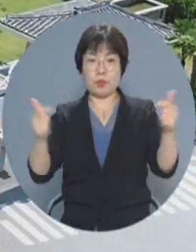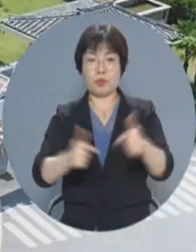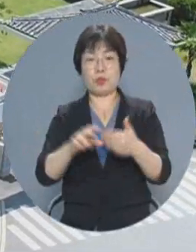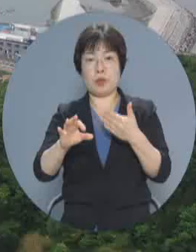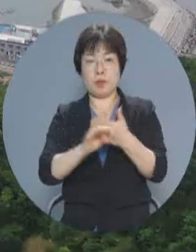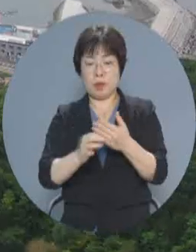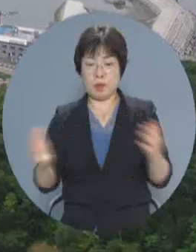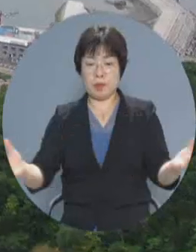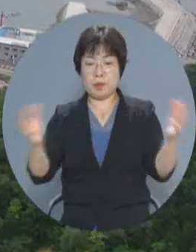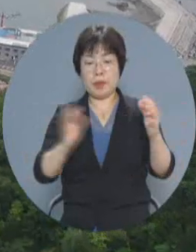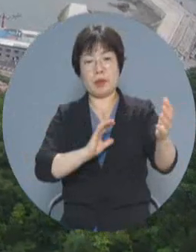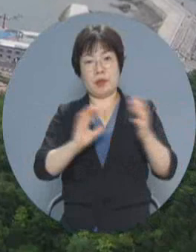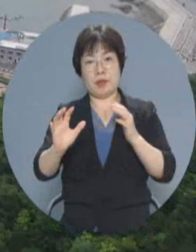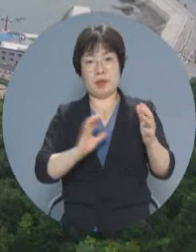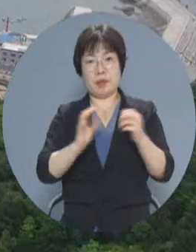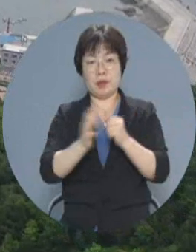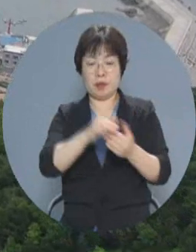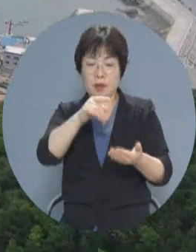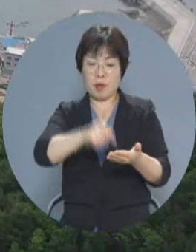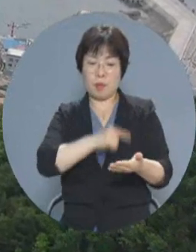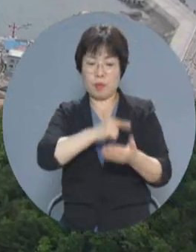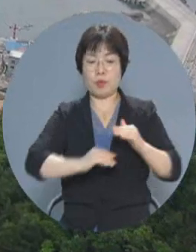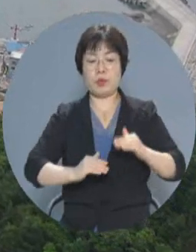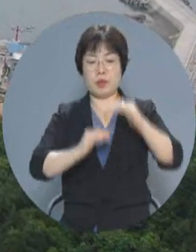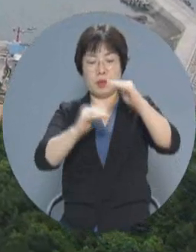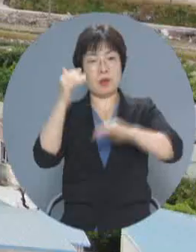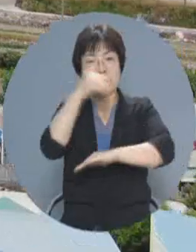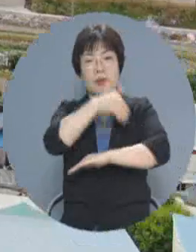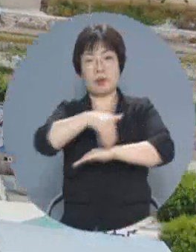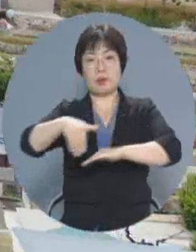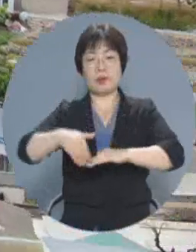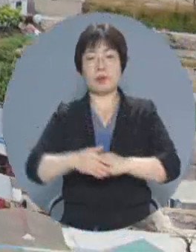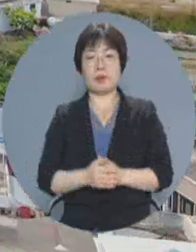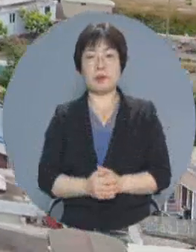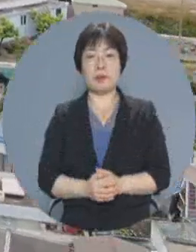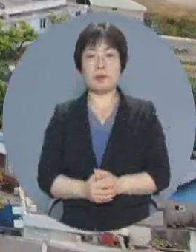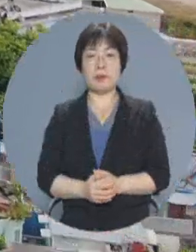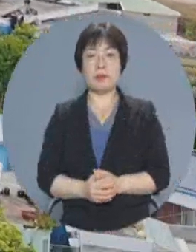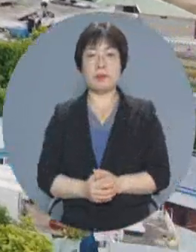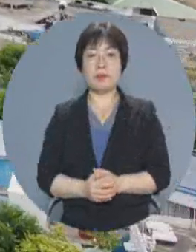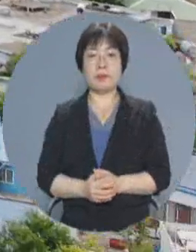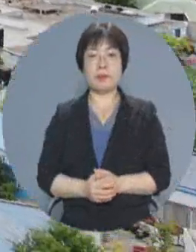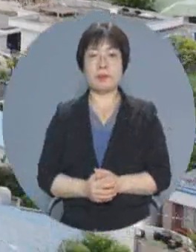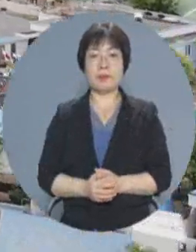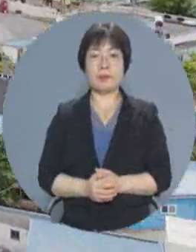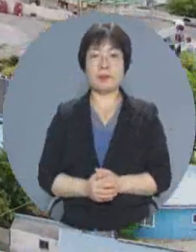잠잠해지는 대로 공청회를 열고 보상 절차를 진행할 계획입니다. MBC 뉴스 조희원입니다.